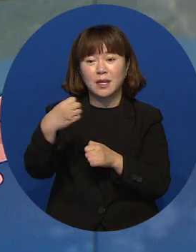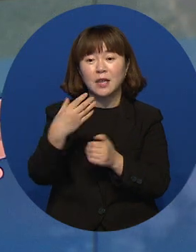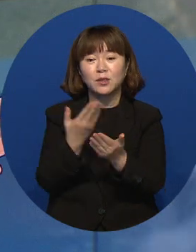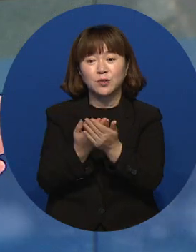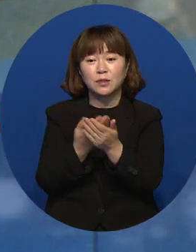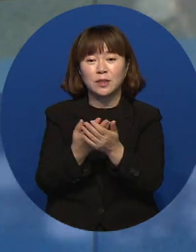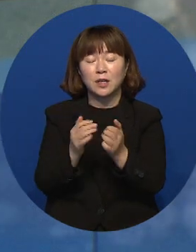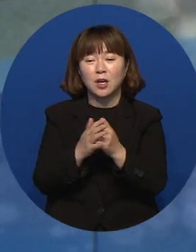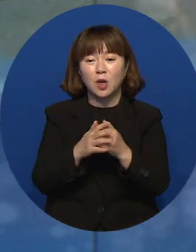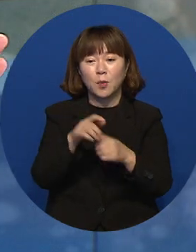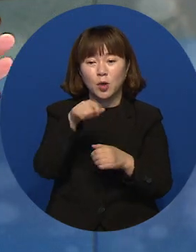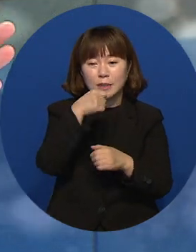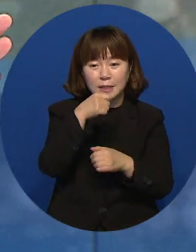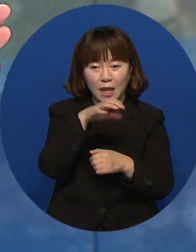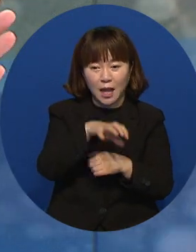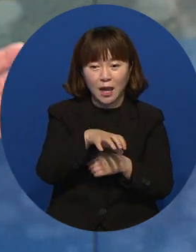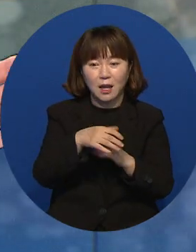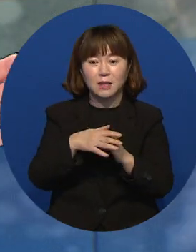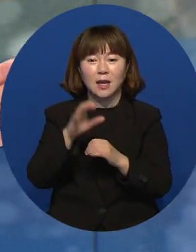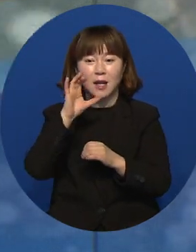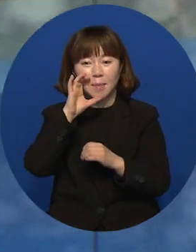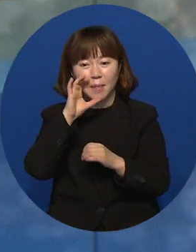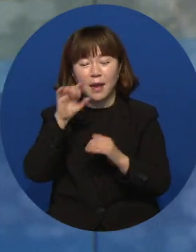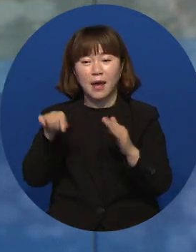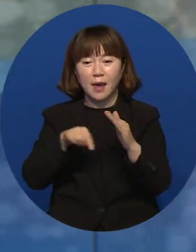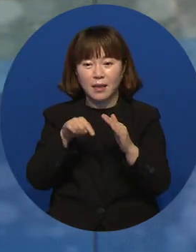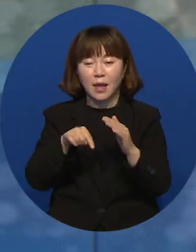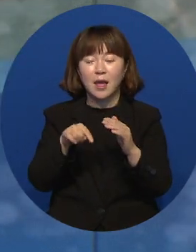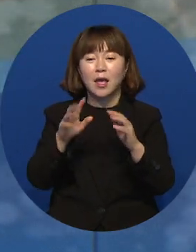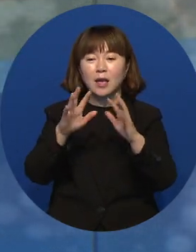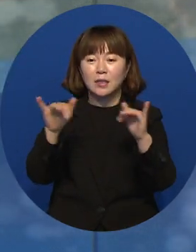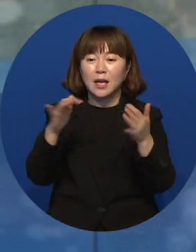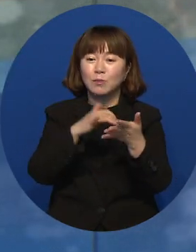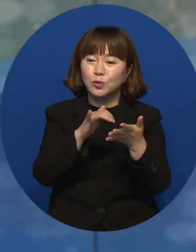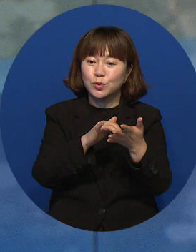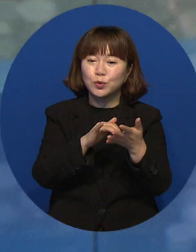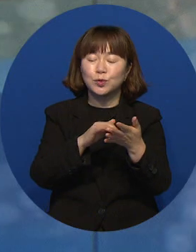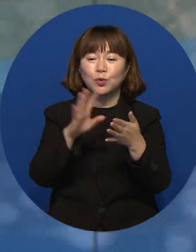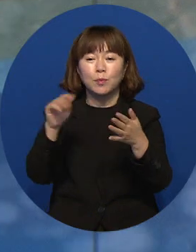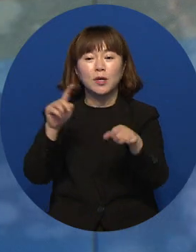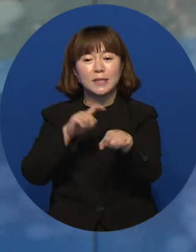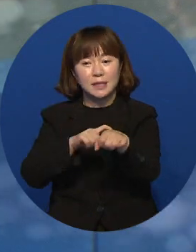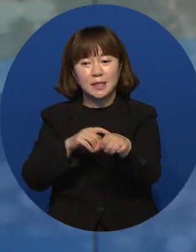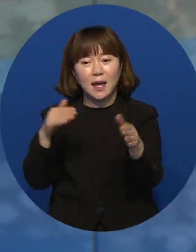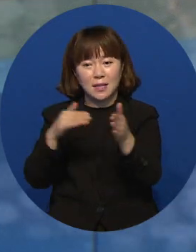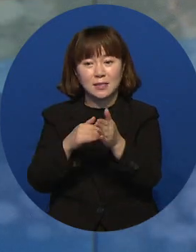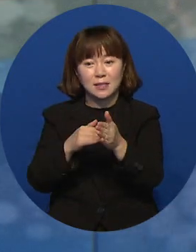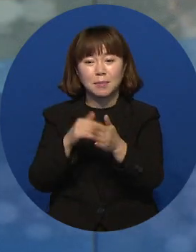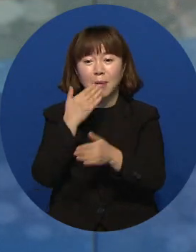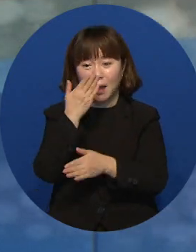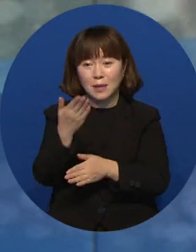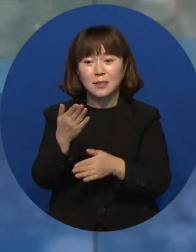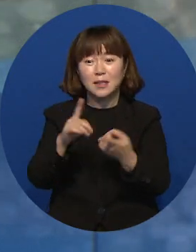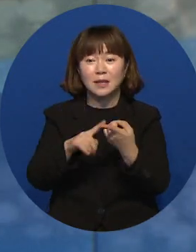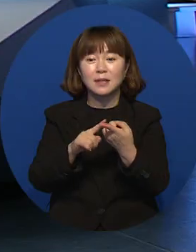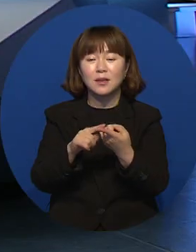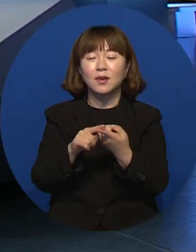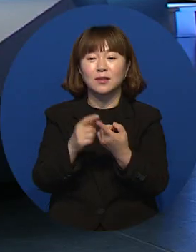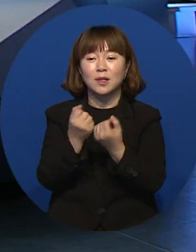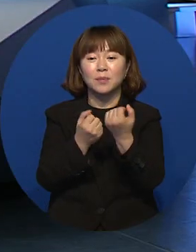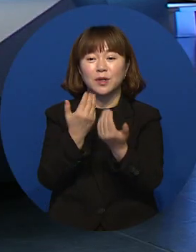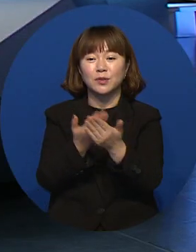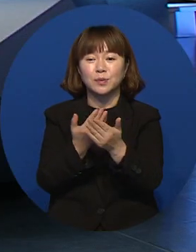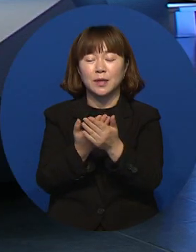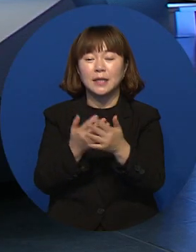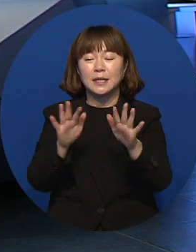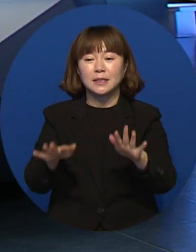카페 어 몇 년까지 몇시까지 있을 수 있다 이렇게 붙여 좀 알려주세요 예 그런 것은 지금 이제 그런 제안 들은 많이